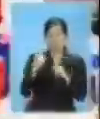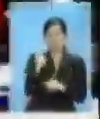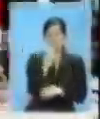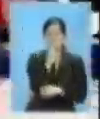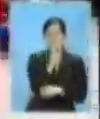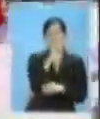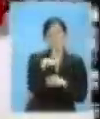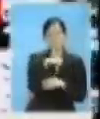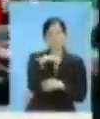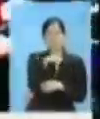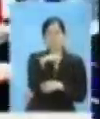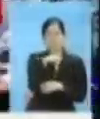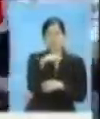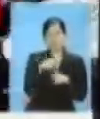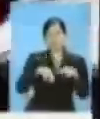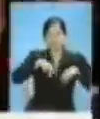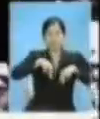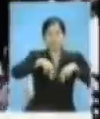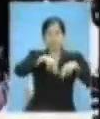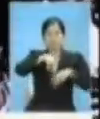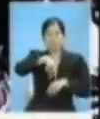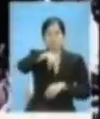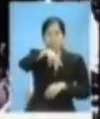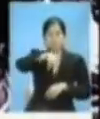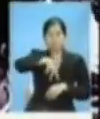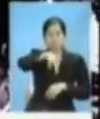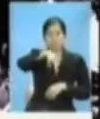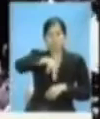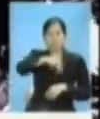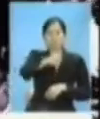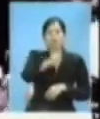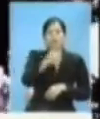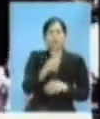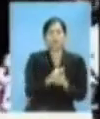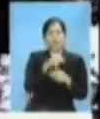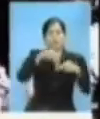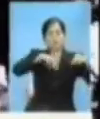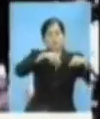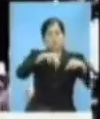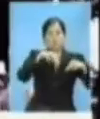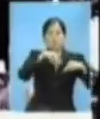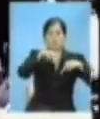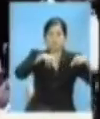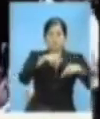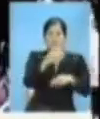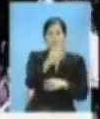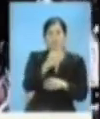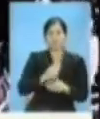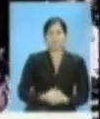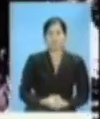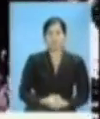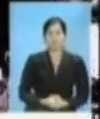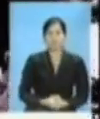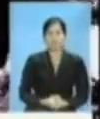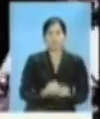ความมั่นคงของประเทศมุ่งแต่จะตอบโต้ทางการเมืองไม่เหมาะสมที่จะดูแลหน่วยงานอย่างสำนักงานตำรว